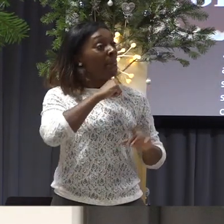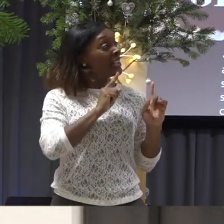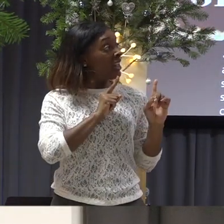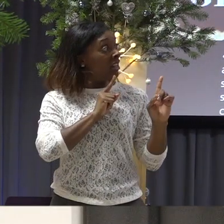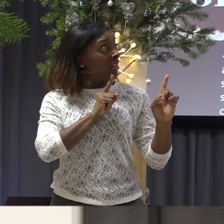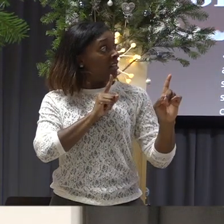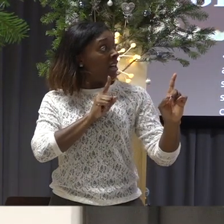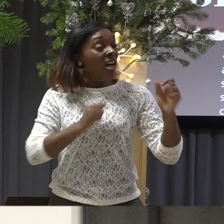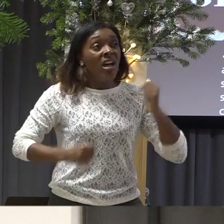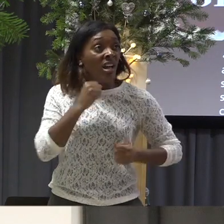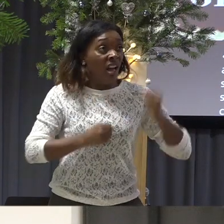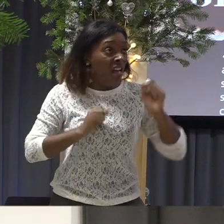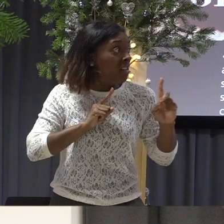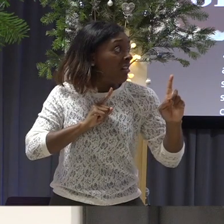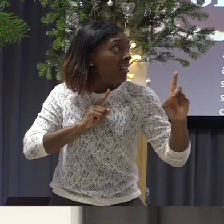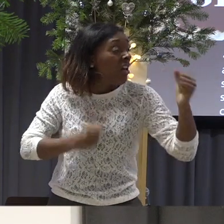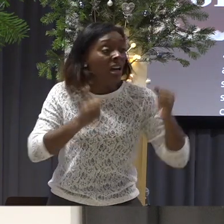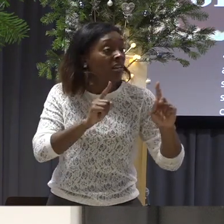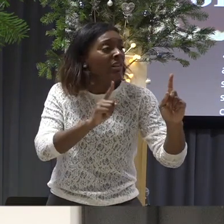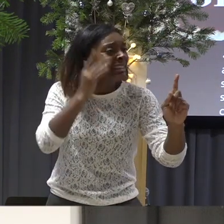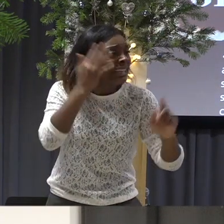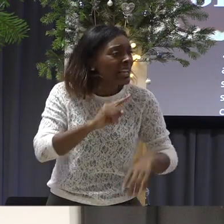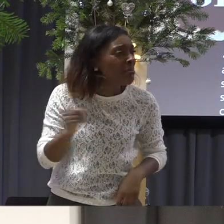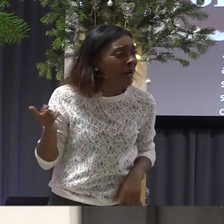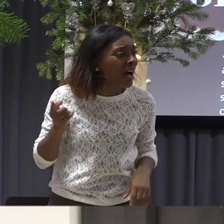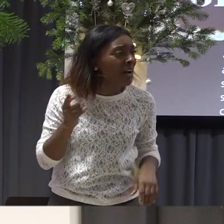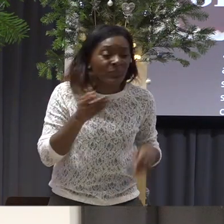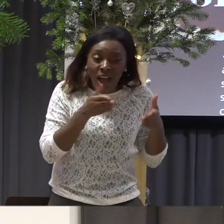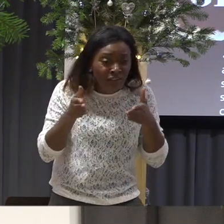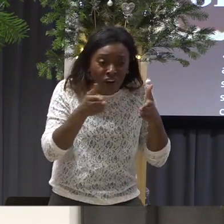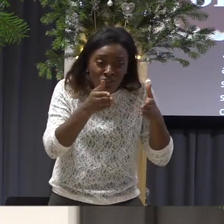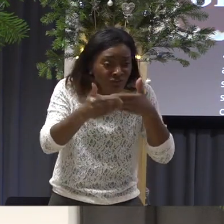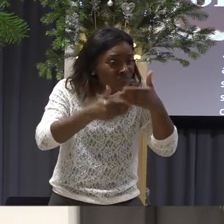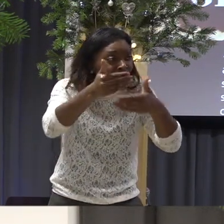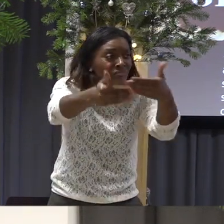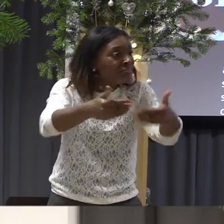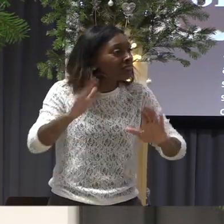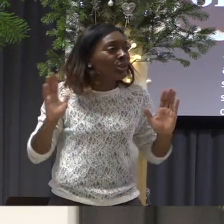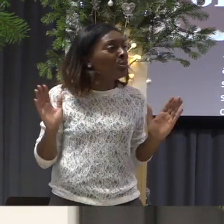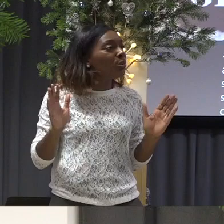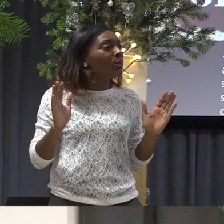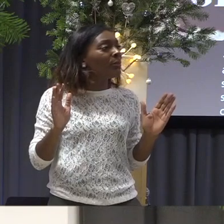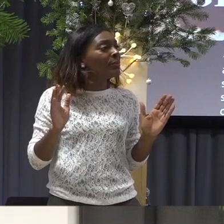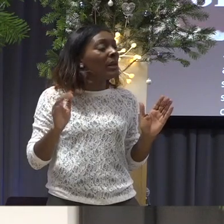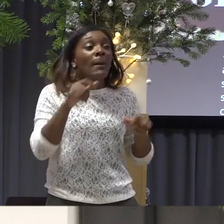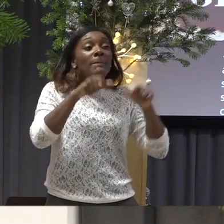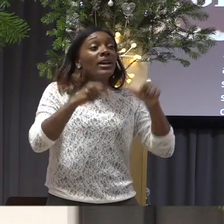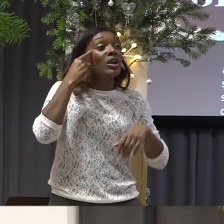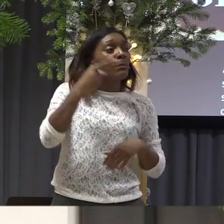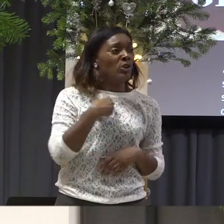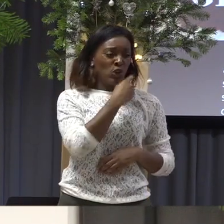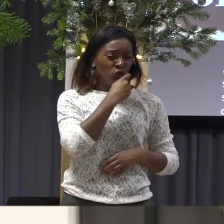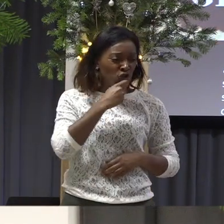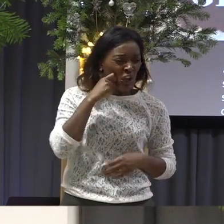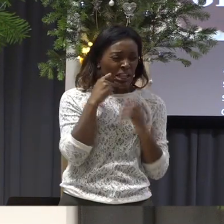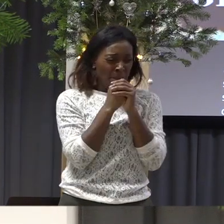tu arriveras avant eux. Amen. Tu arriveras avant eux. Ni la guerre aux vaillants. Certains croient que c'est parce qu'ils ont jeûné, ils ont beaucoup prié.